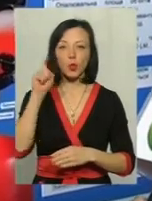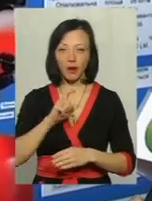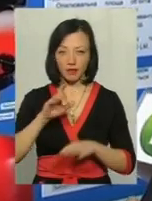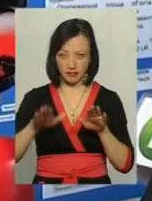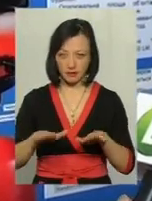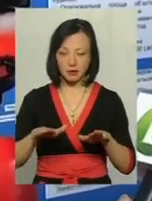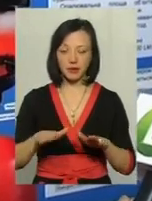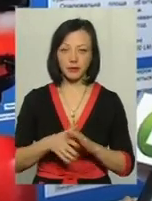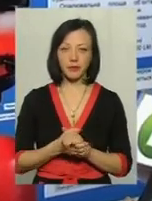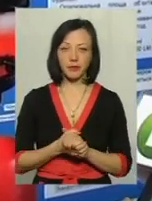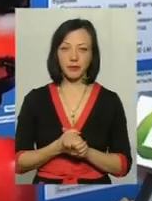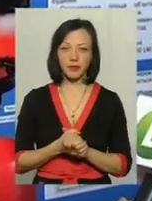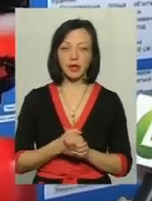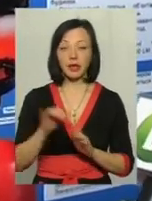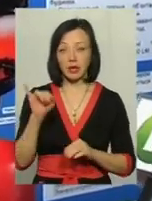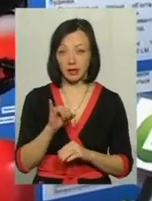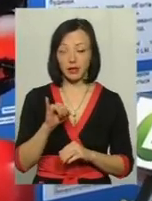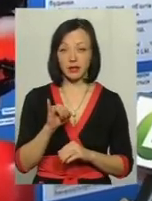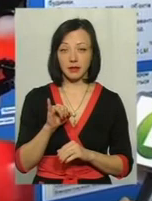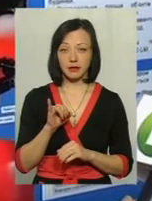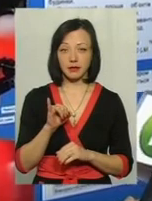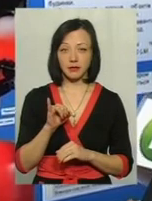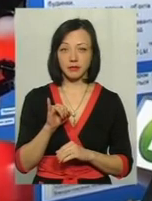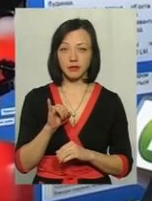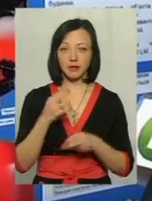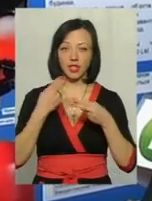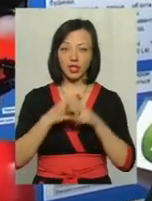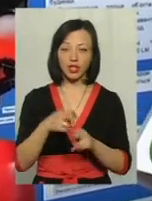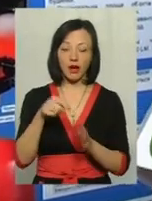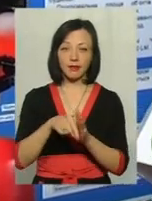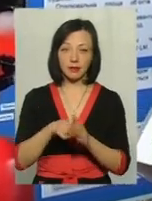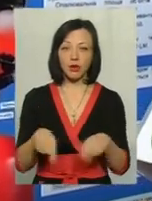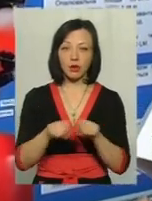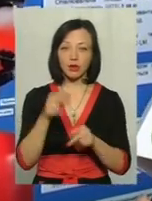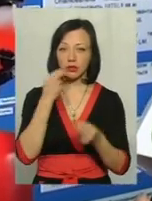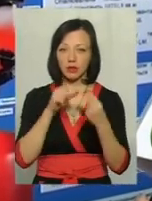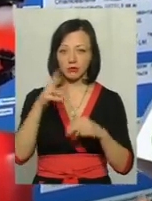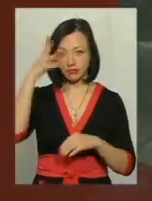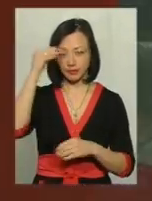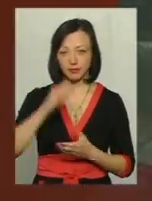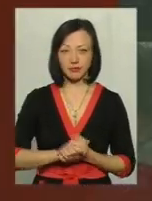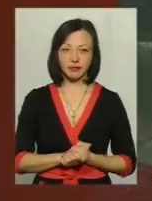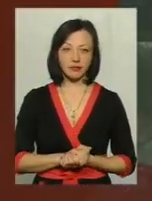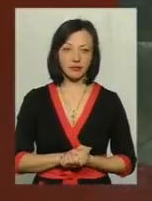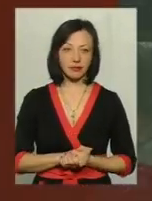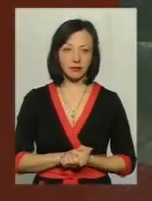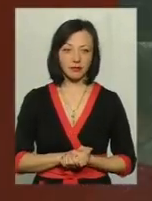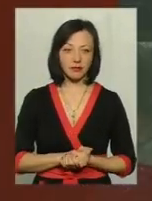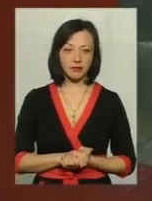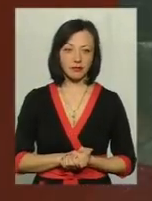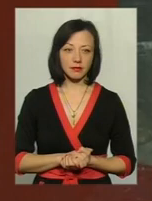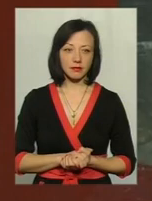українських. І, відповідно, технічні характеристики також бралися до уваги.